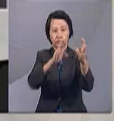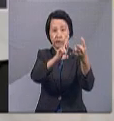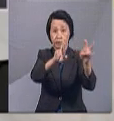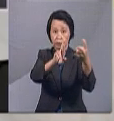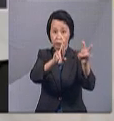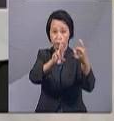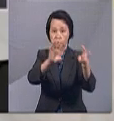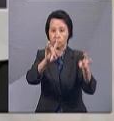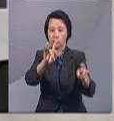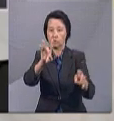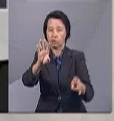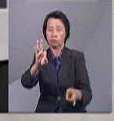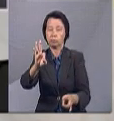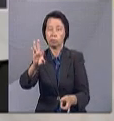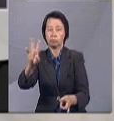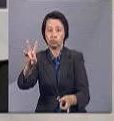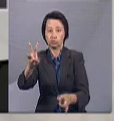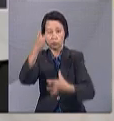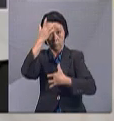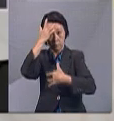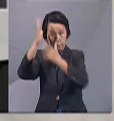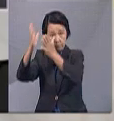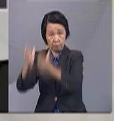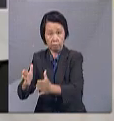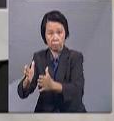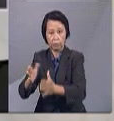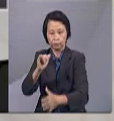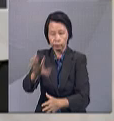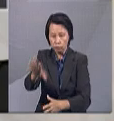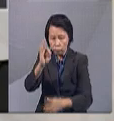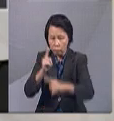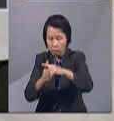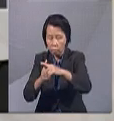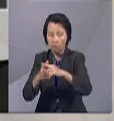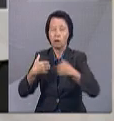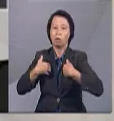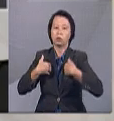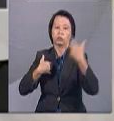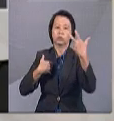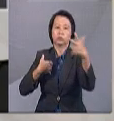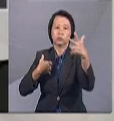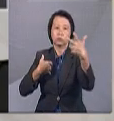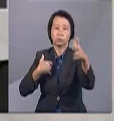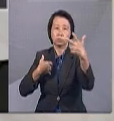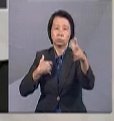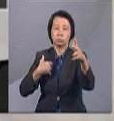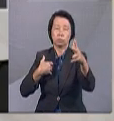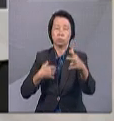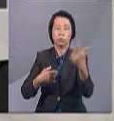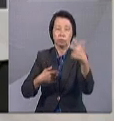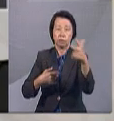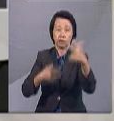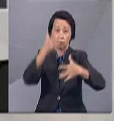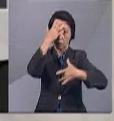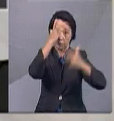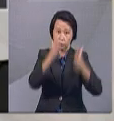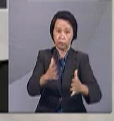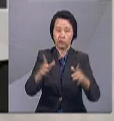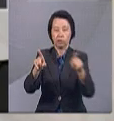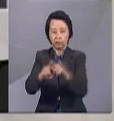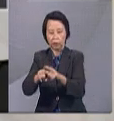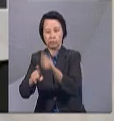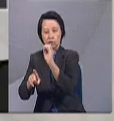17897 sakit jumlah Keisha di kesan positif adalah 13 yaitu 13 pesaki bersamaan dengan